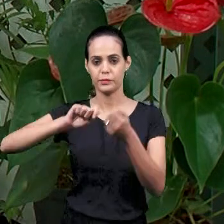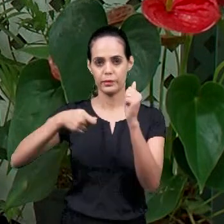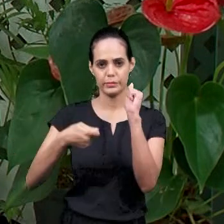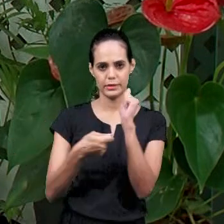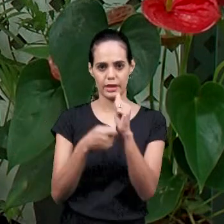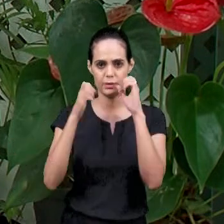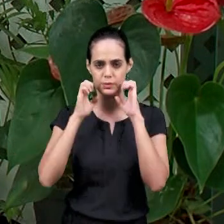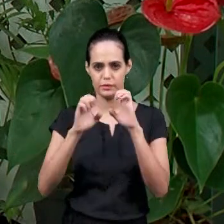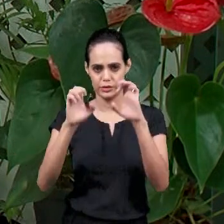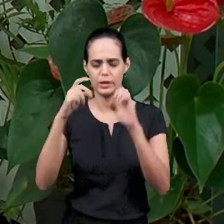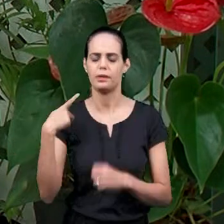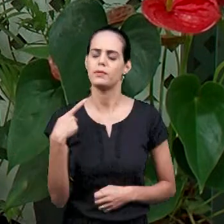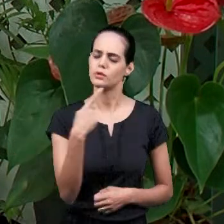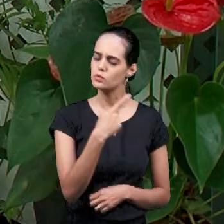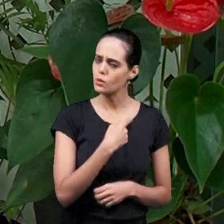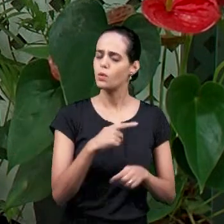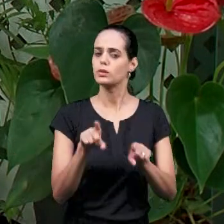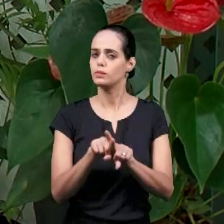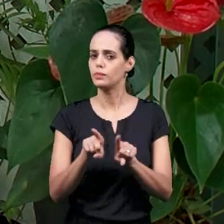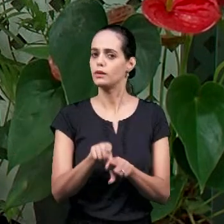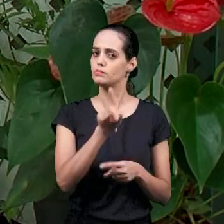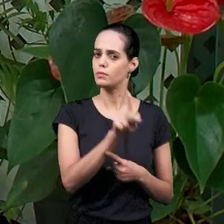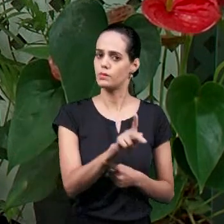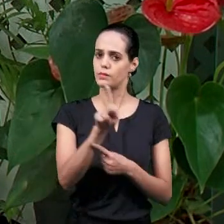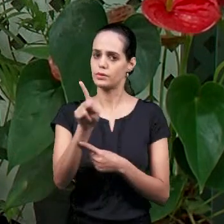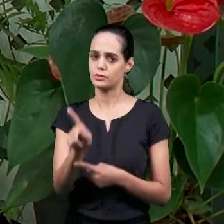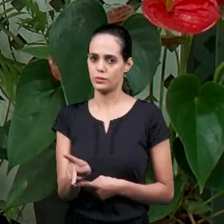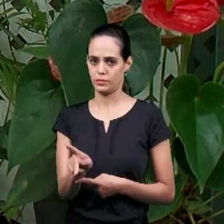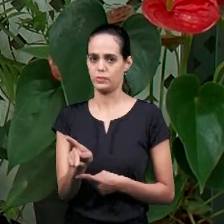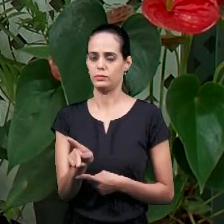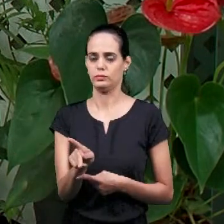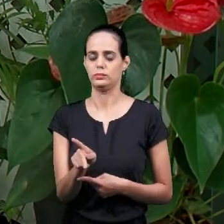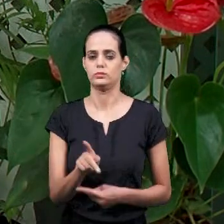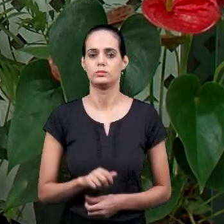mystère de l'Évangile. Il est pasteur, professeur